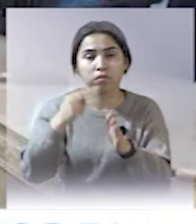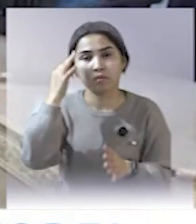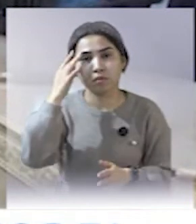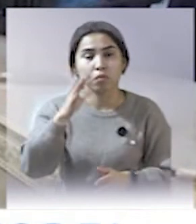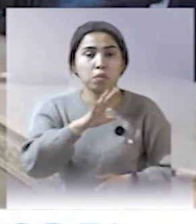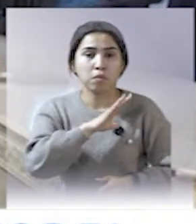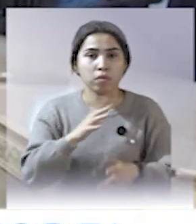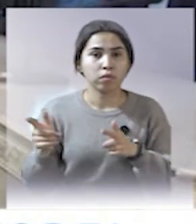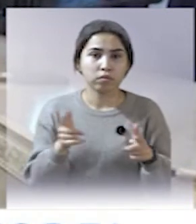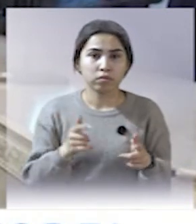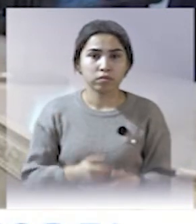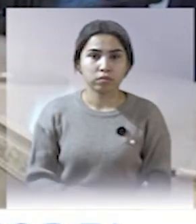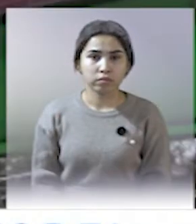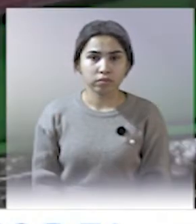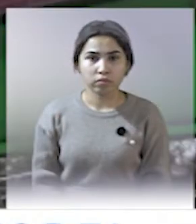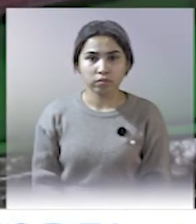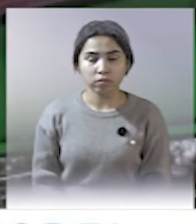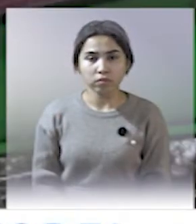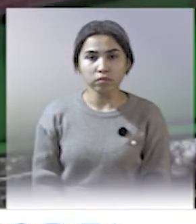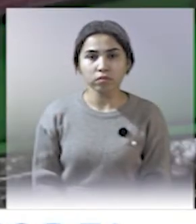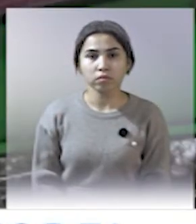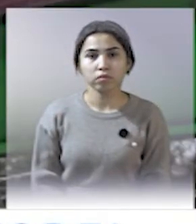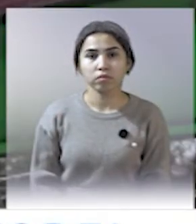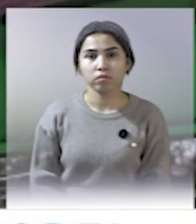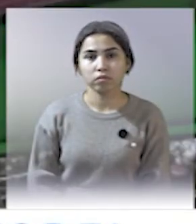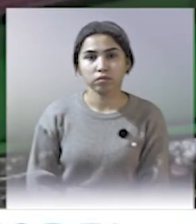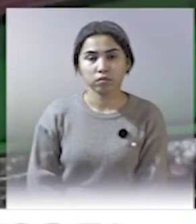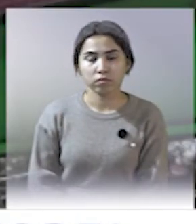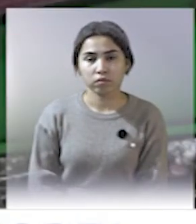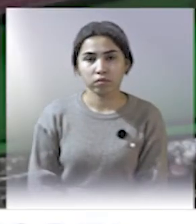мүмкіндік бермек. Перизат Қуатқызы, Әділбек Самаликов, 77 News.